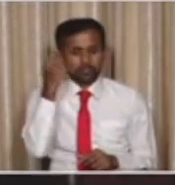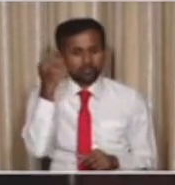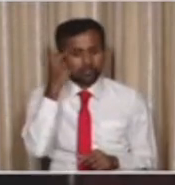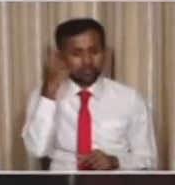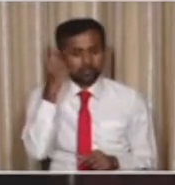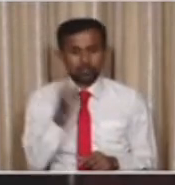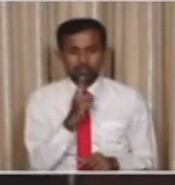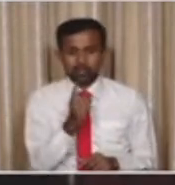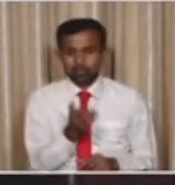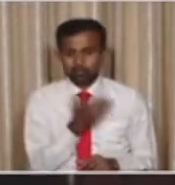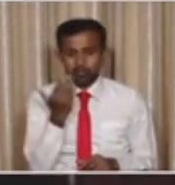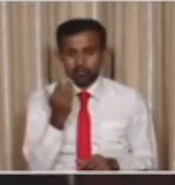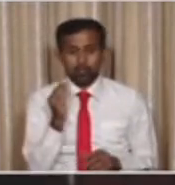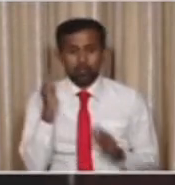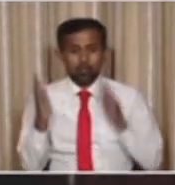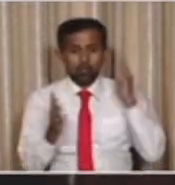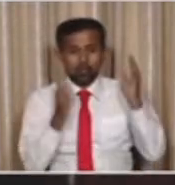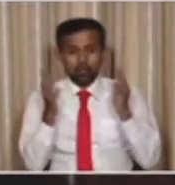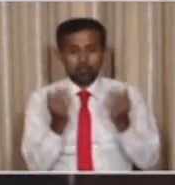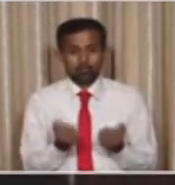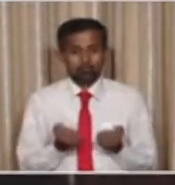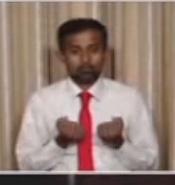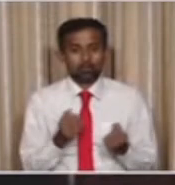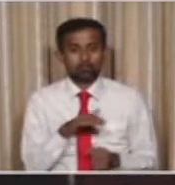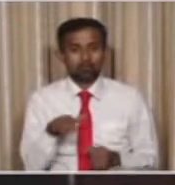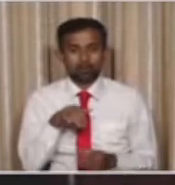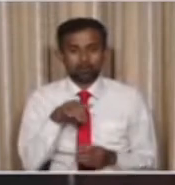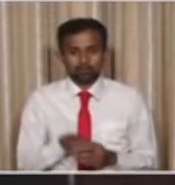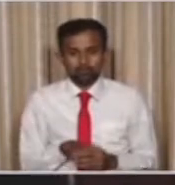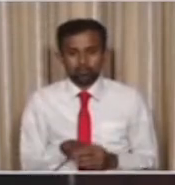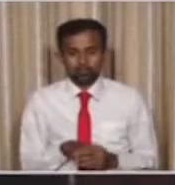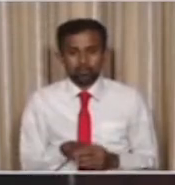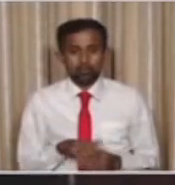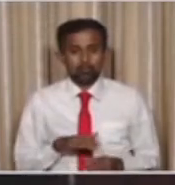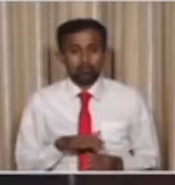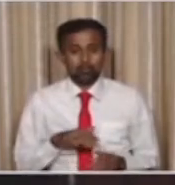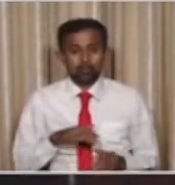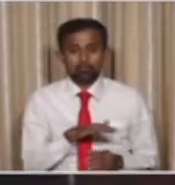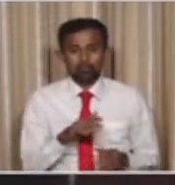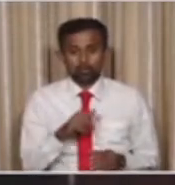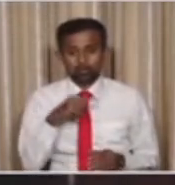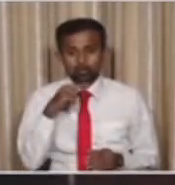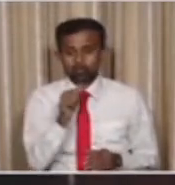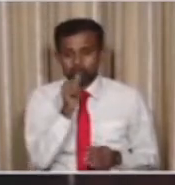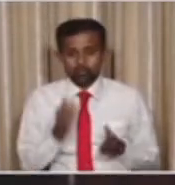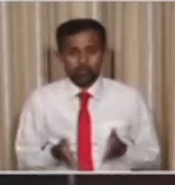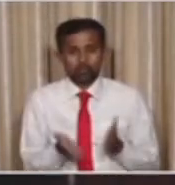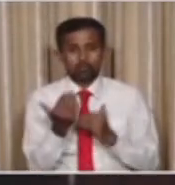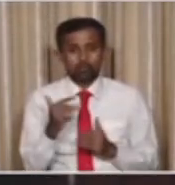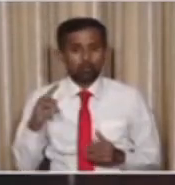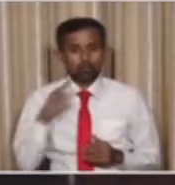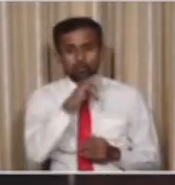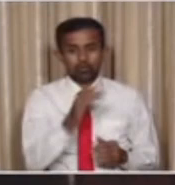පුළුවන් සමහරු. හැබැයි ලෝකය මේ ප්‍රවාහන ශාස්ත්‍රය තුල අපි ගොඩබිමෙන් ගමන් කරනවා, වතුරෙන් ගමන් කරනවා, ගුවනින් ගමන්